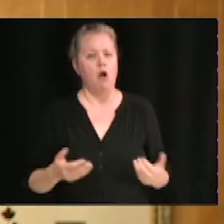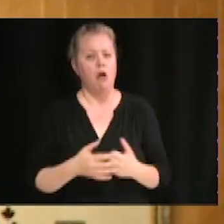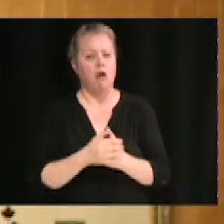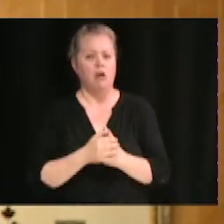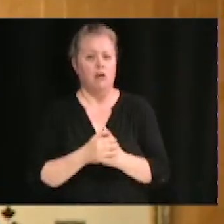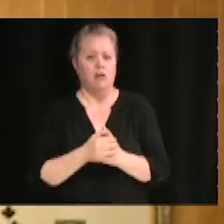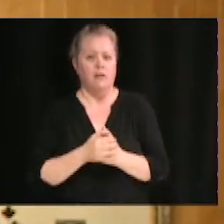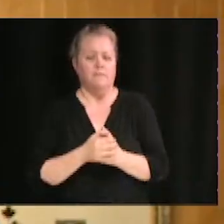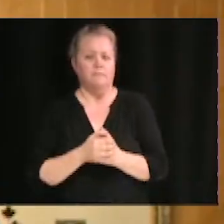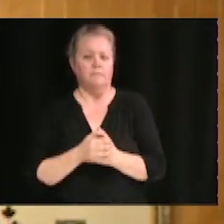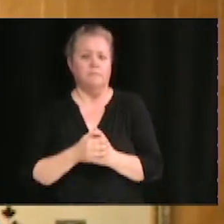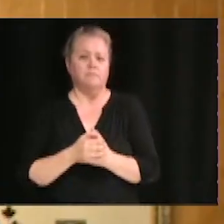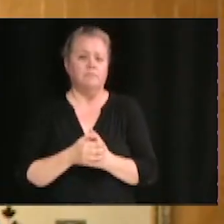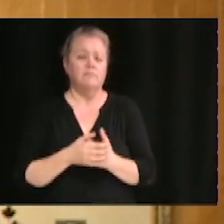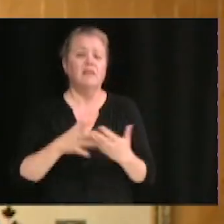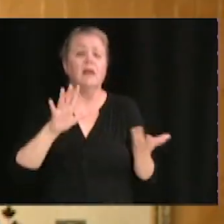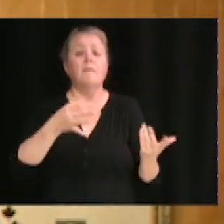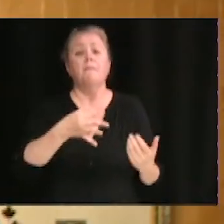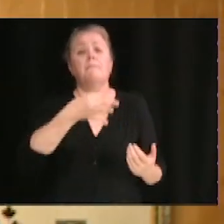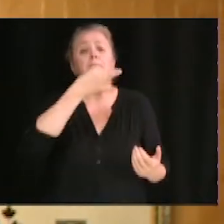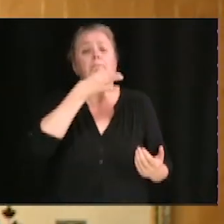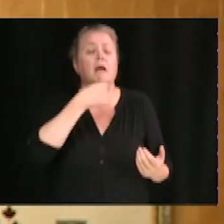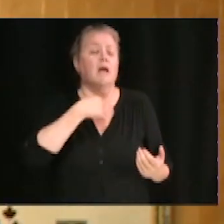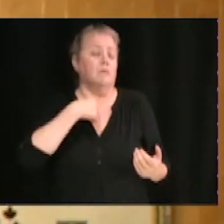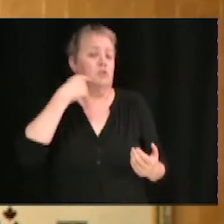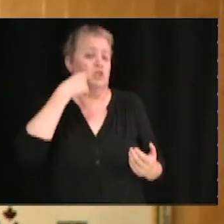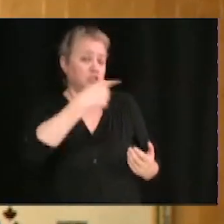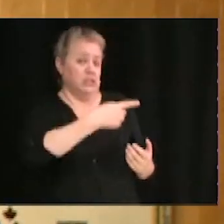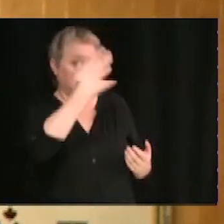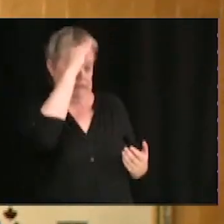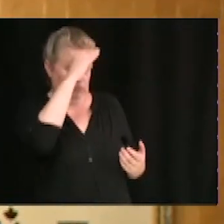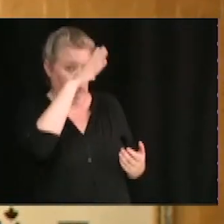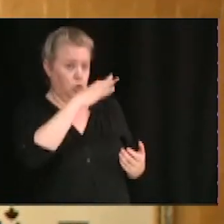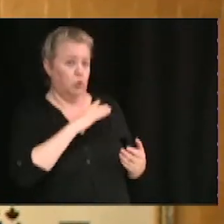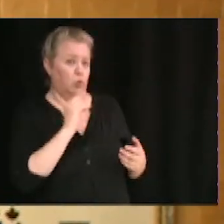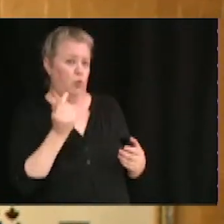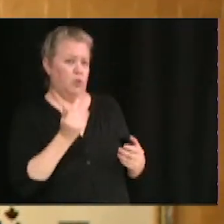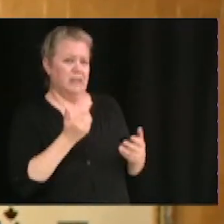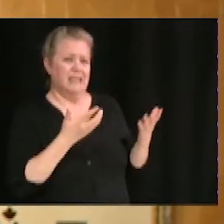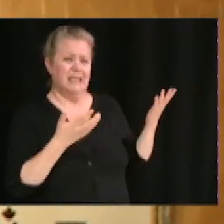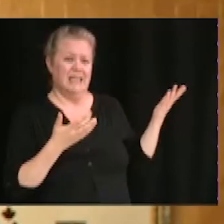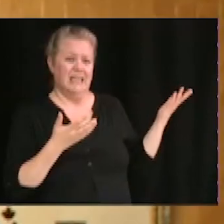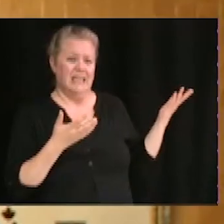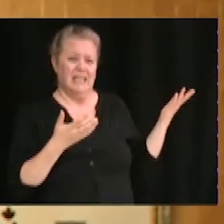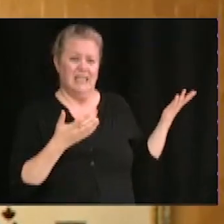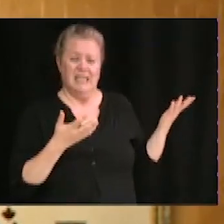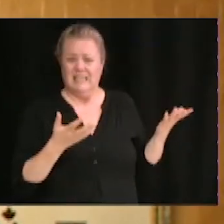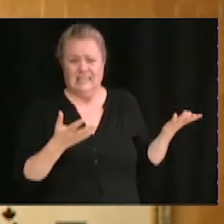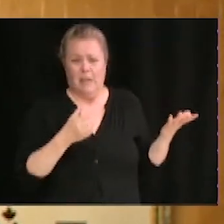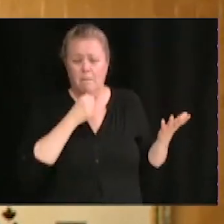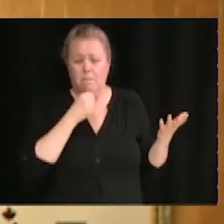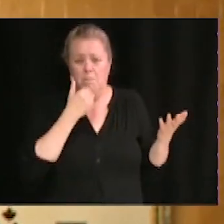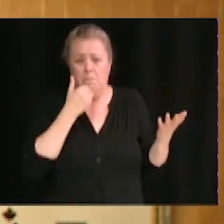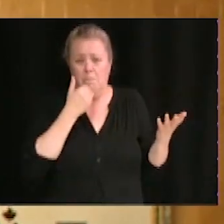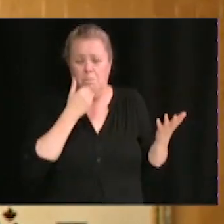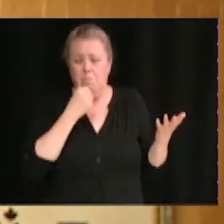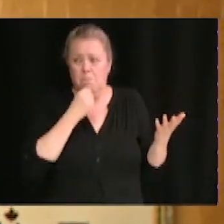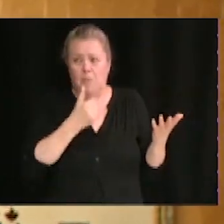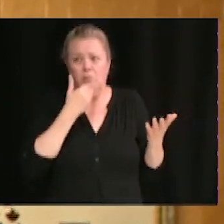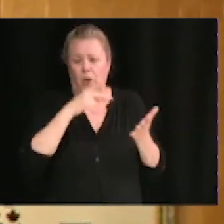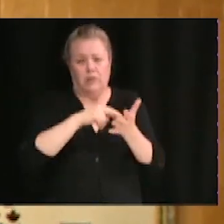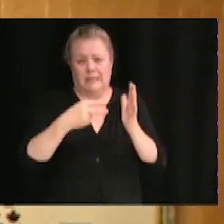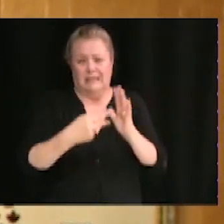par hasard, je dis à M. Gauthier, j'ai dit, Benoît, ça n pas de maudit bon sens, ça n'a rien changé.